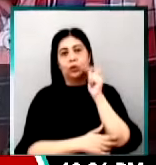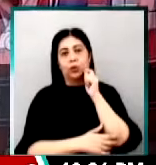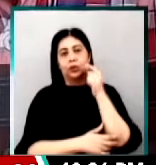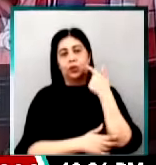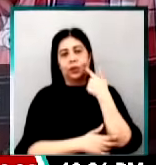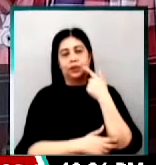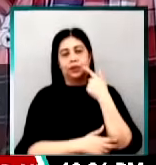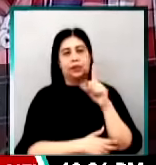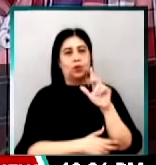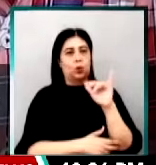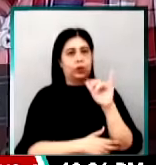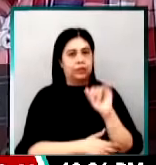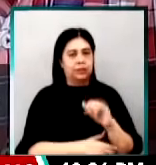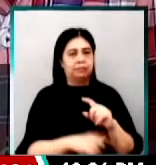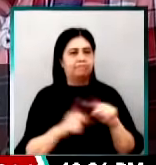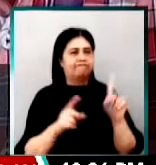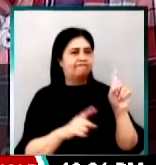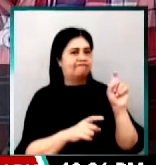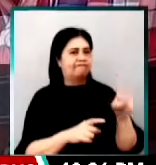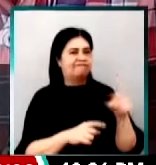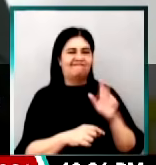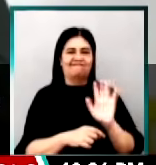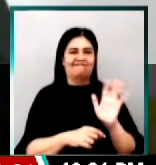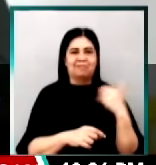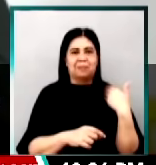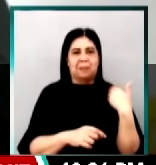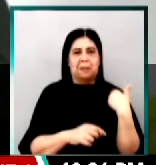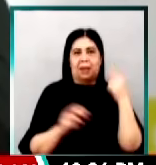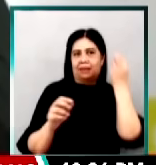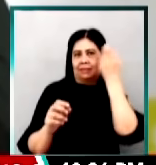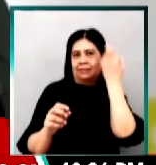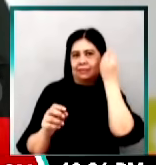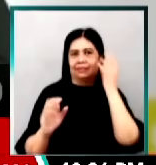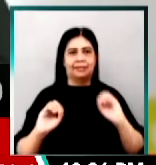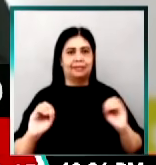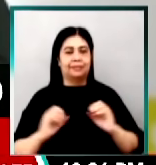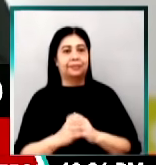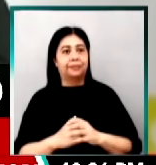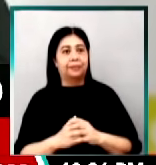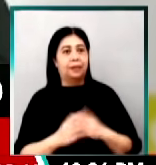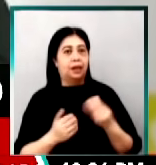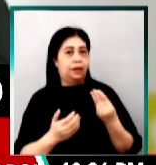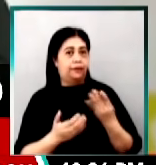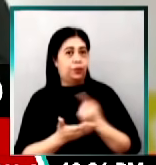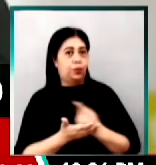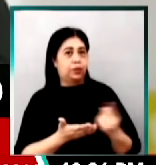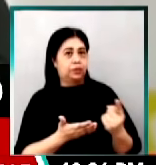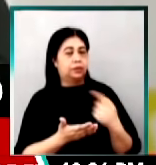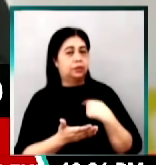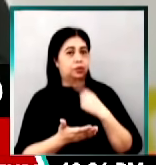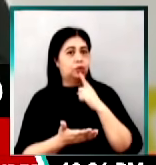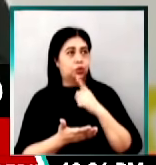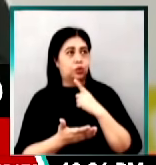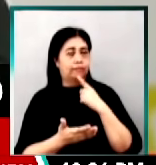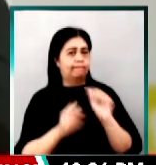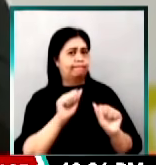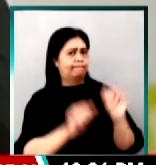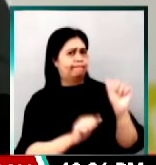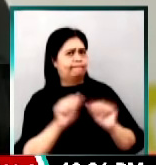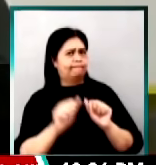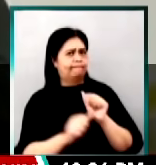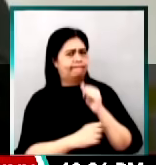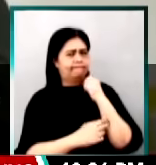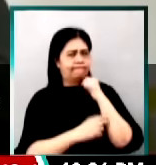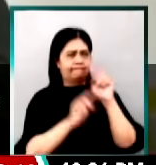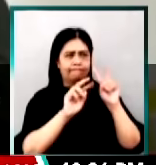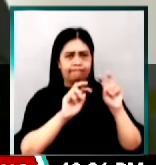kongresista pero sinabi raw nitong hindi pa niya ito iniisip. This next few weeks, I'm really assessing and discerning. Isa